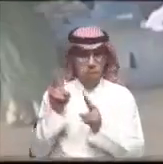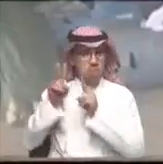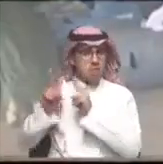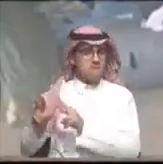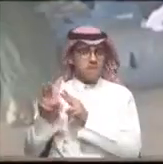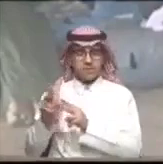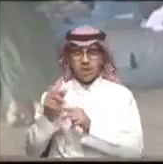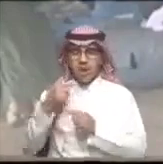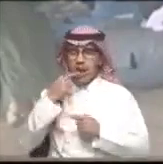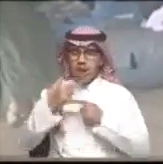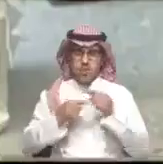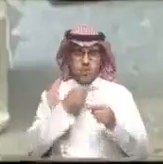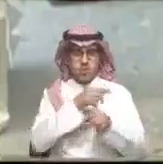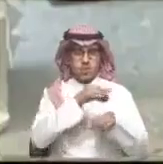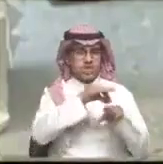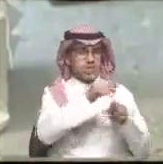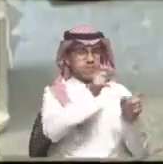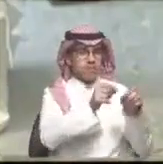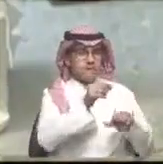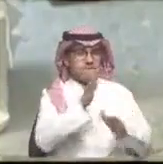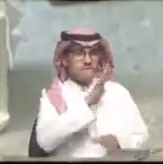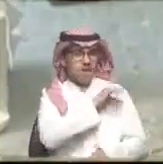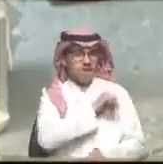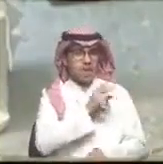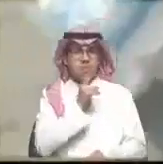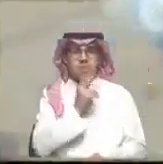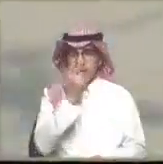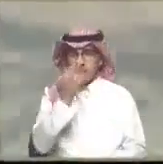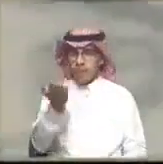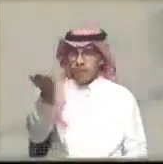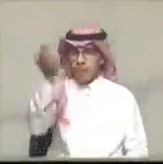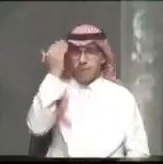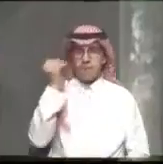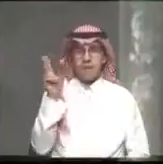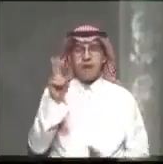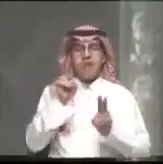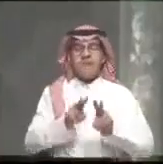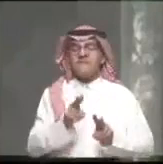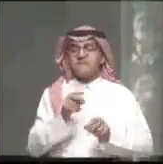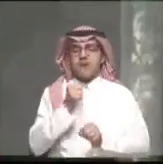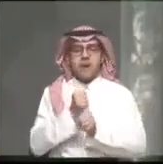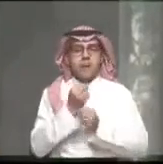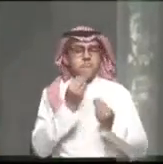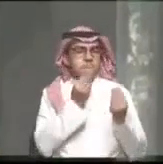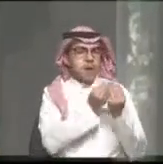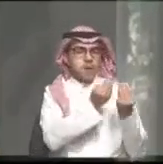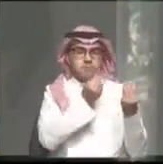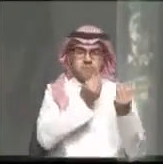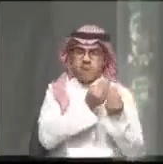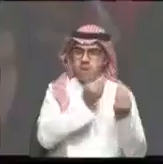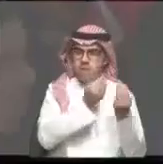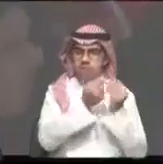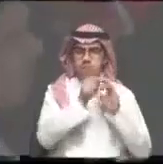تجاه الشعب الفلسطيني وقضيته، فالتاريخ يشهد على أن المملكة لم تتوانى في اتخاذ مواقف مهمة